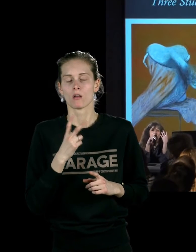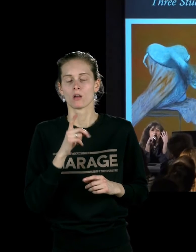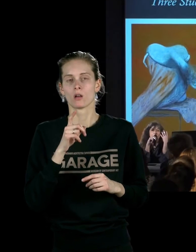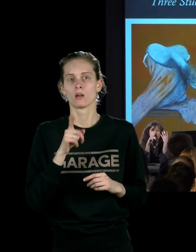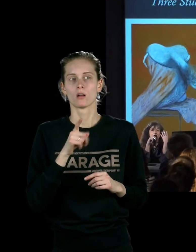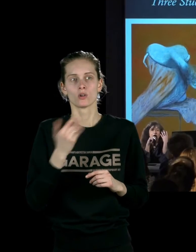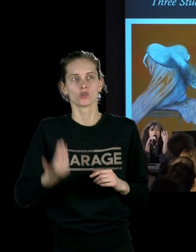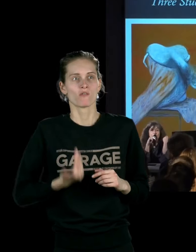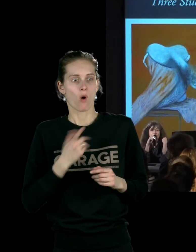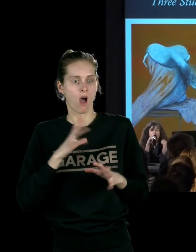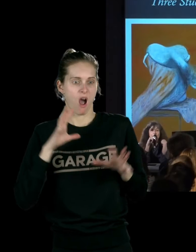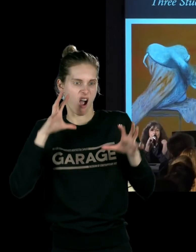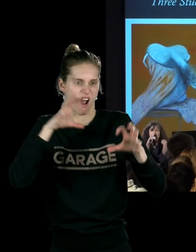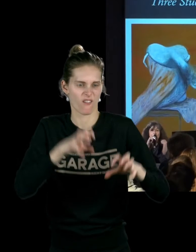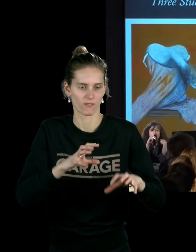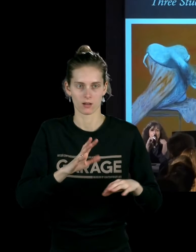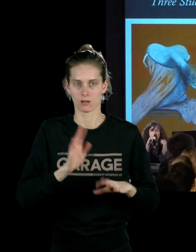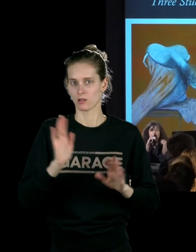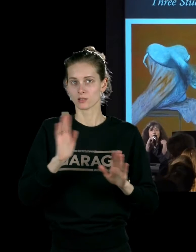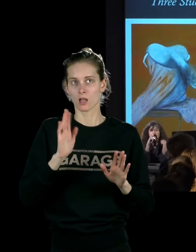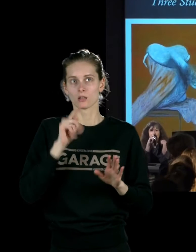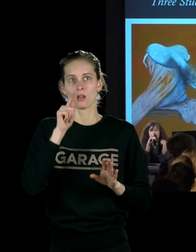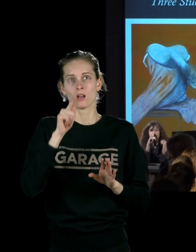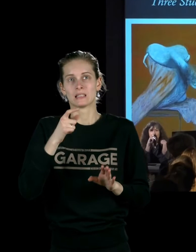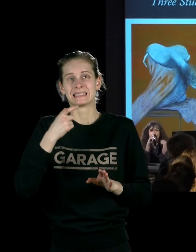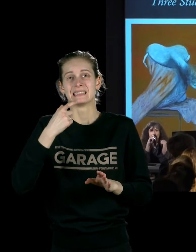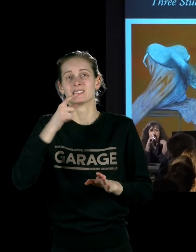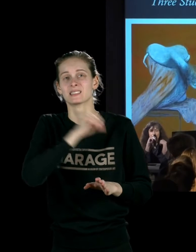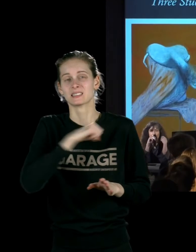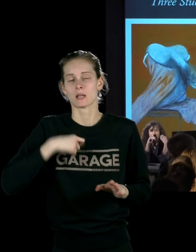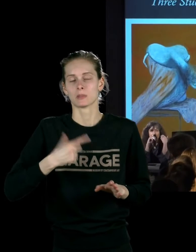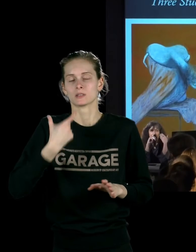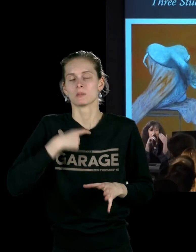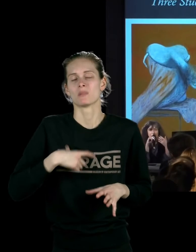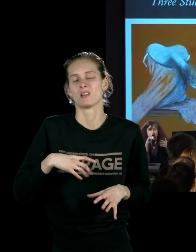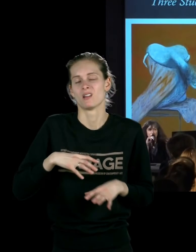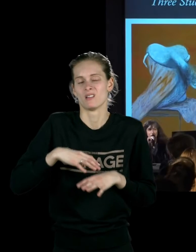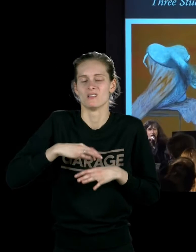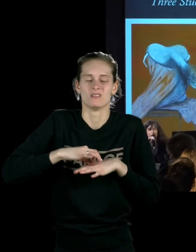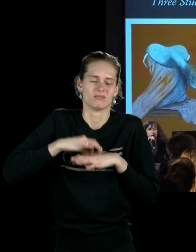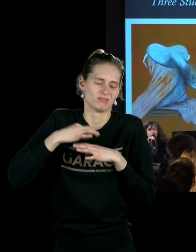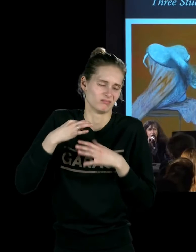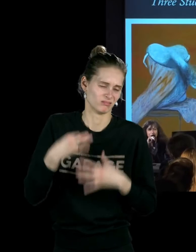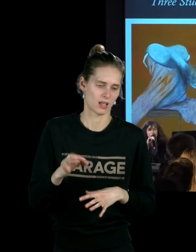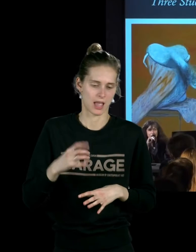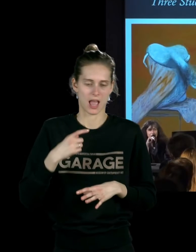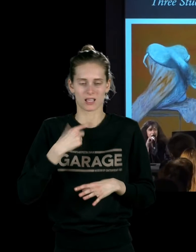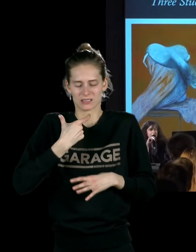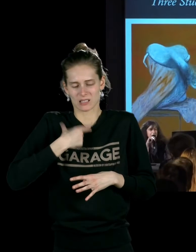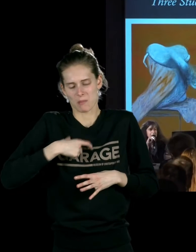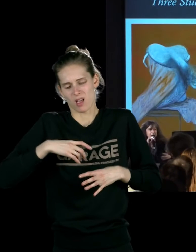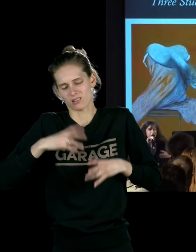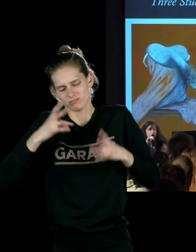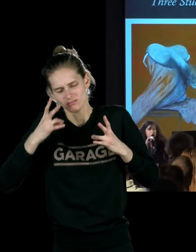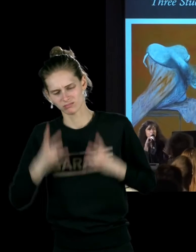которое тебе угрожает. Чудовище – это существо, которое страдает от своей чудовищности. Чудовищное – это монстр, это не агрессор, это жертва